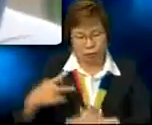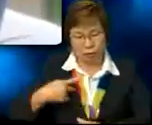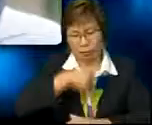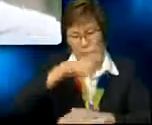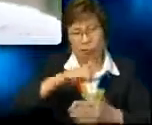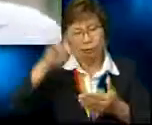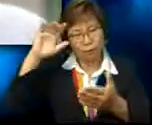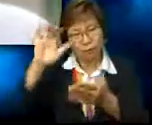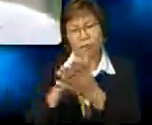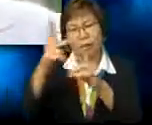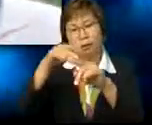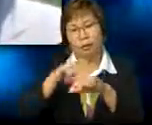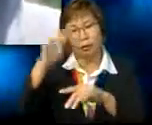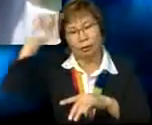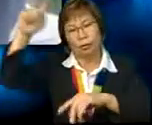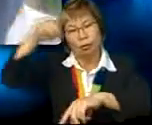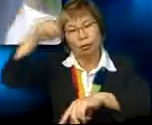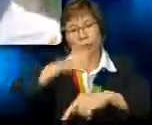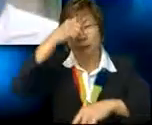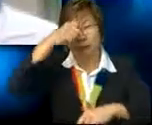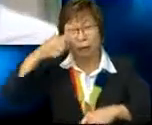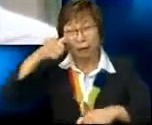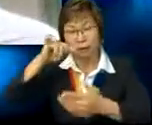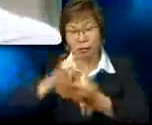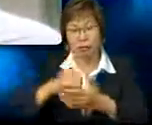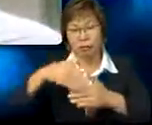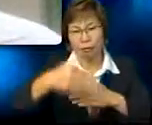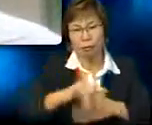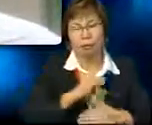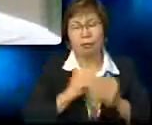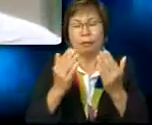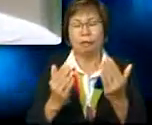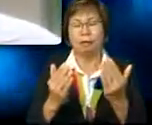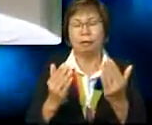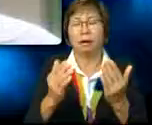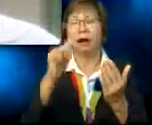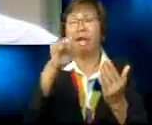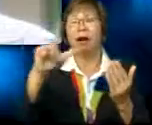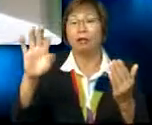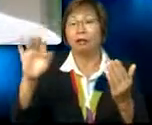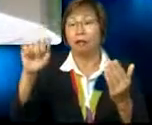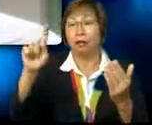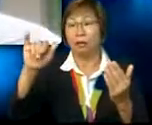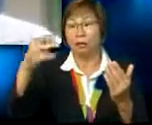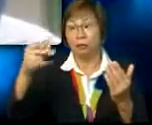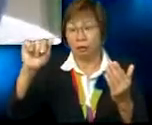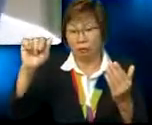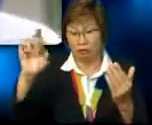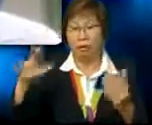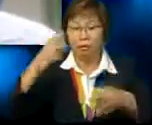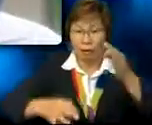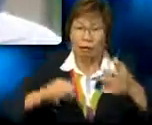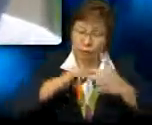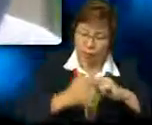Tuhan ya. Jadi semasa pembedahan itu, selepas saya bacakan Fatihah, insya-Allah masa saya buat itu, jika terdapat